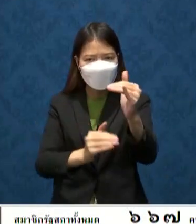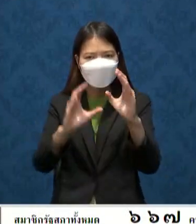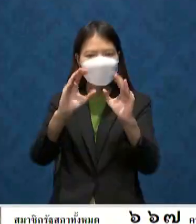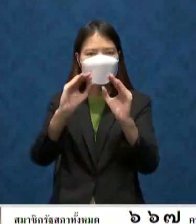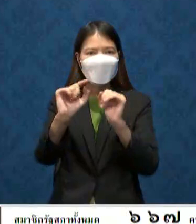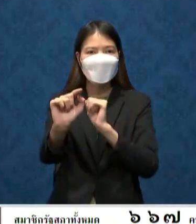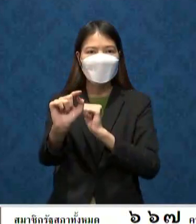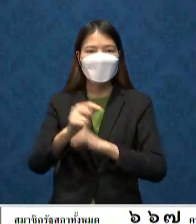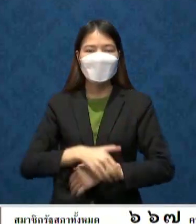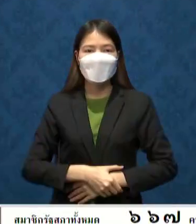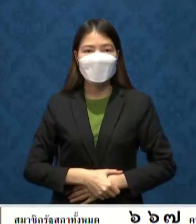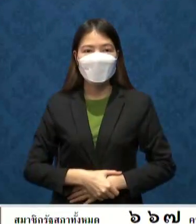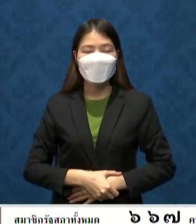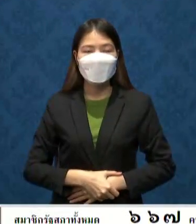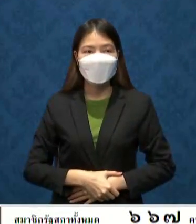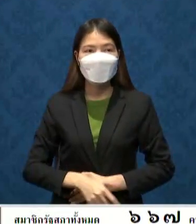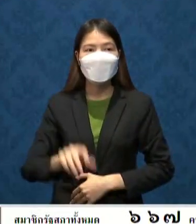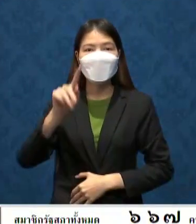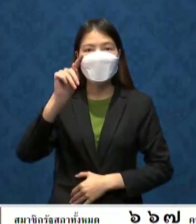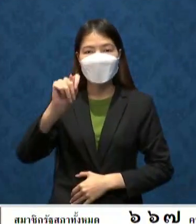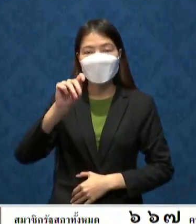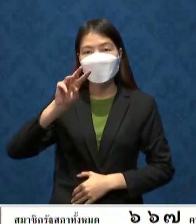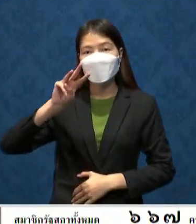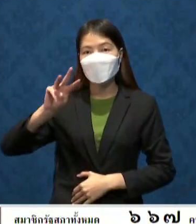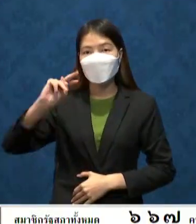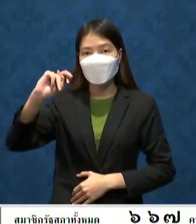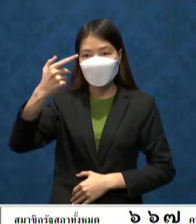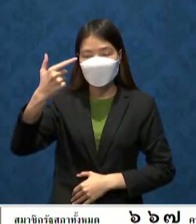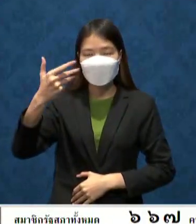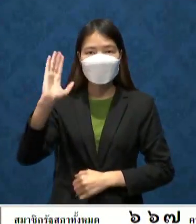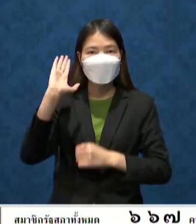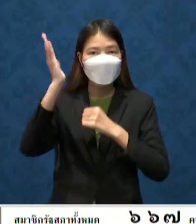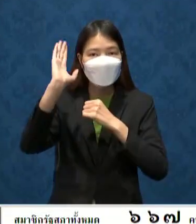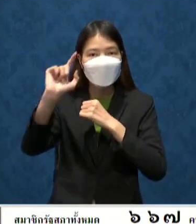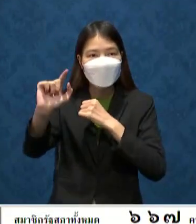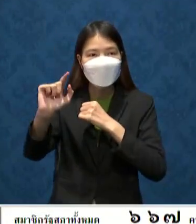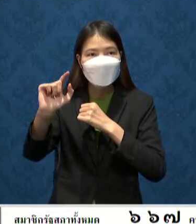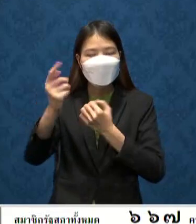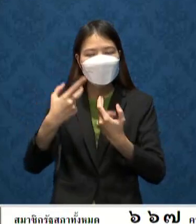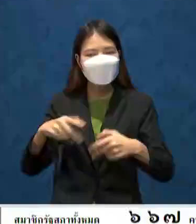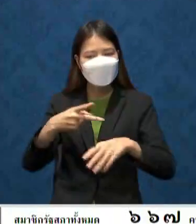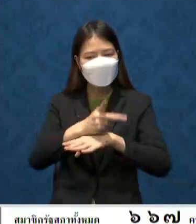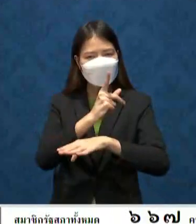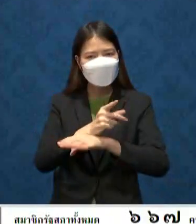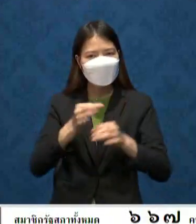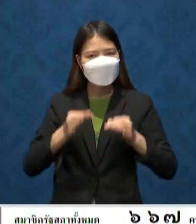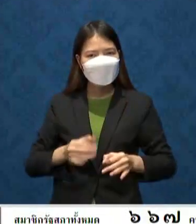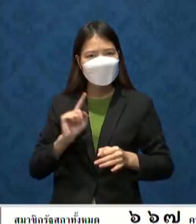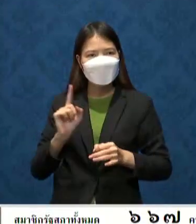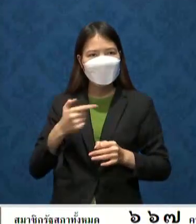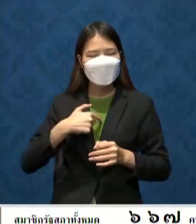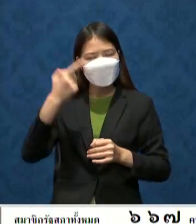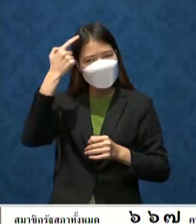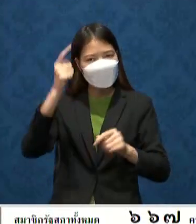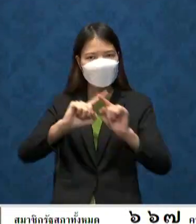ของที่ท่านตวงเสนอนะครับแล้วก็ให้ท่านประธานวินิจฉัยเนี่ยแล้วผมมีมุมต่างกับท่านนะครับ